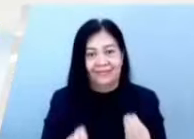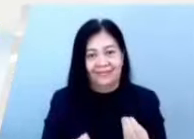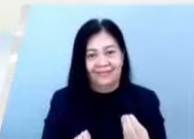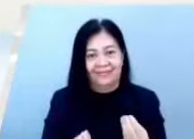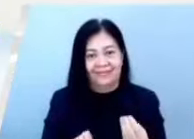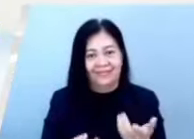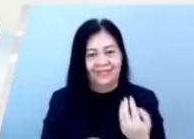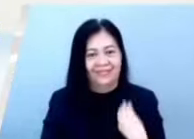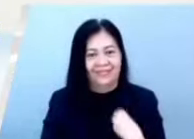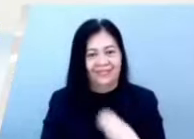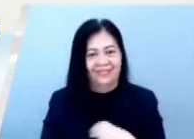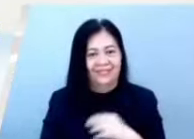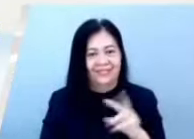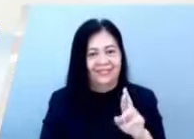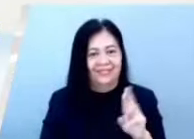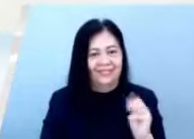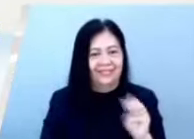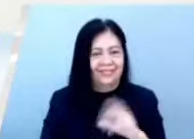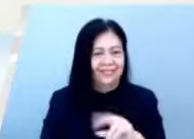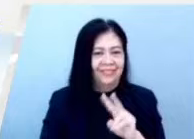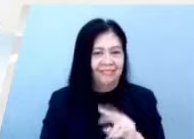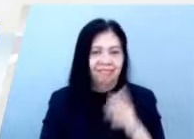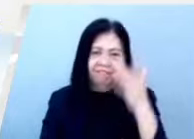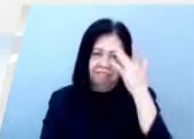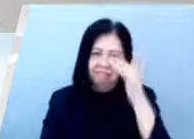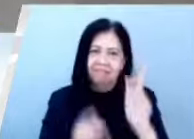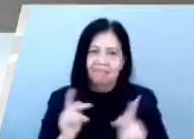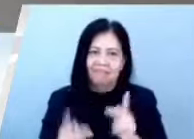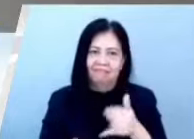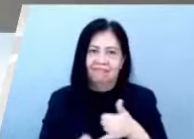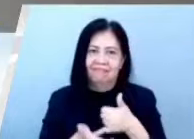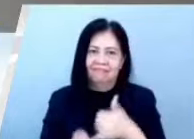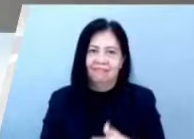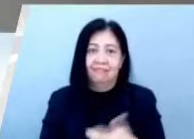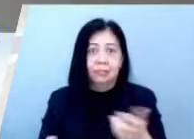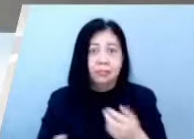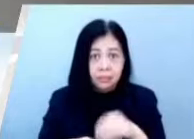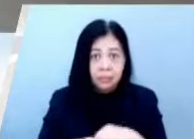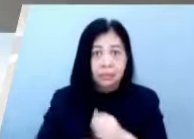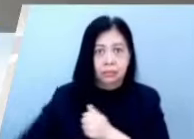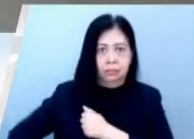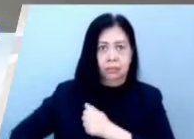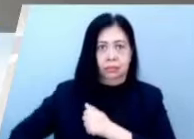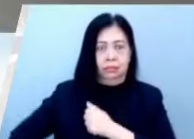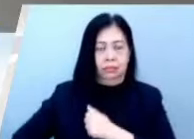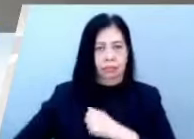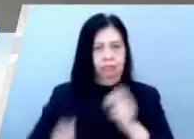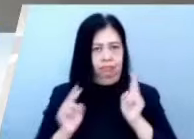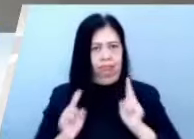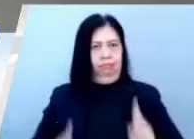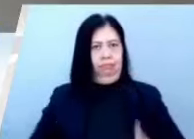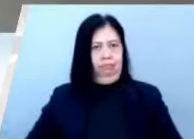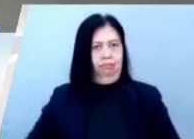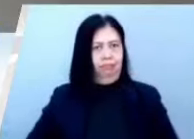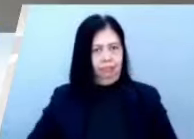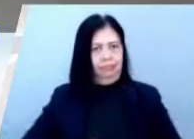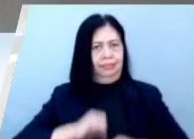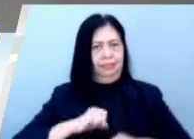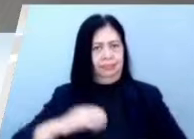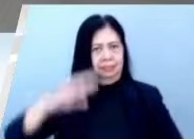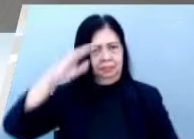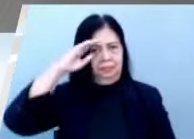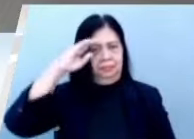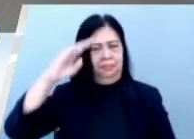RM, ng Excellent Performance Award sa ARMY! Suot ang kanilang uniforms, proud na sumaludo at nag-pose